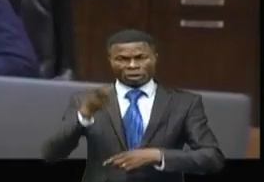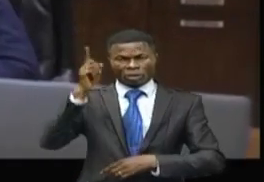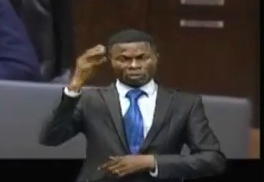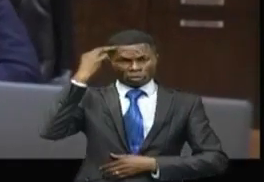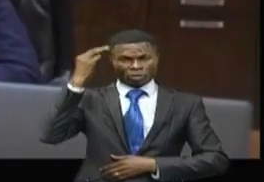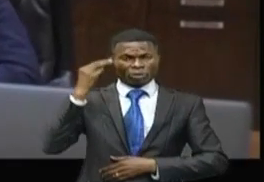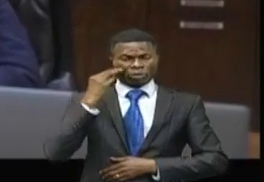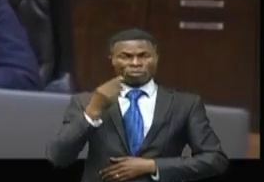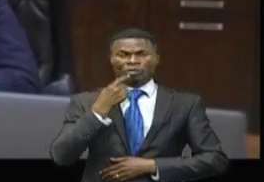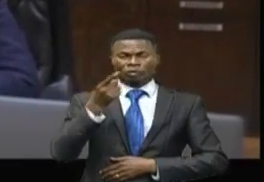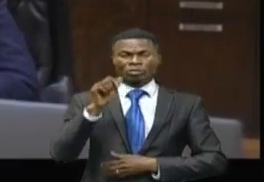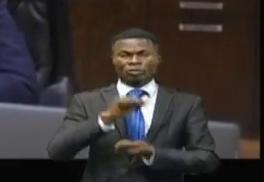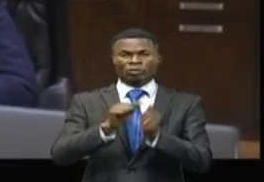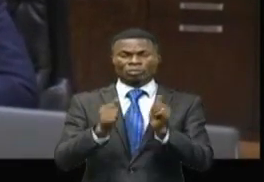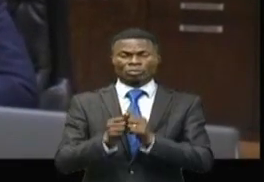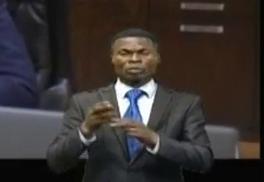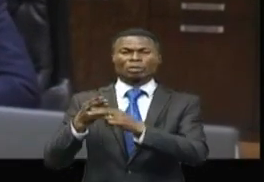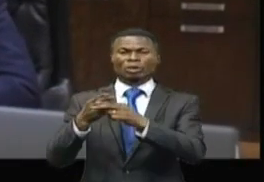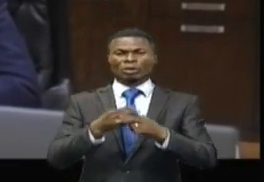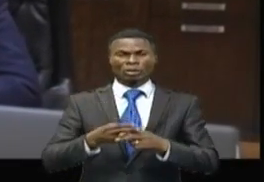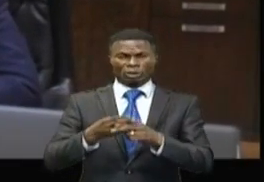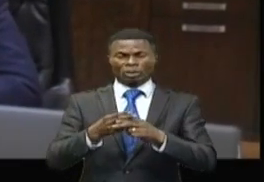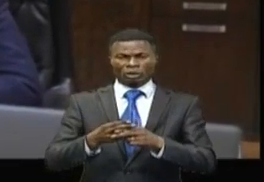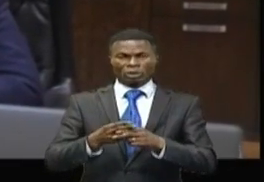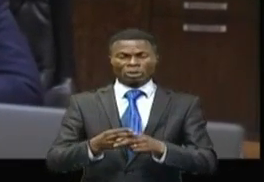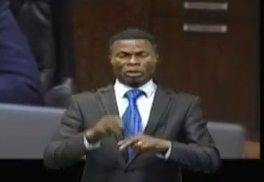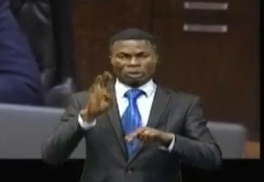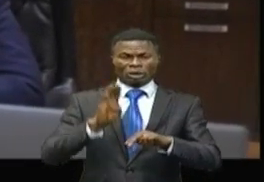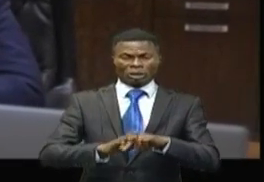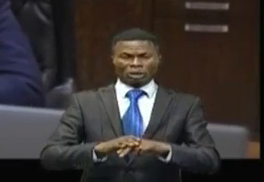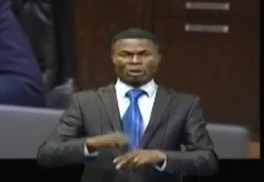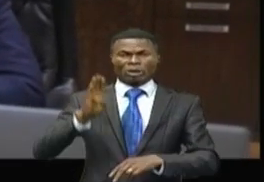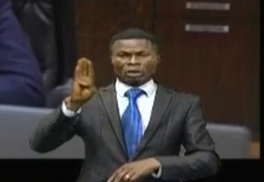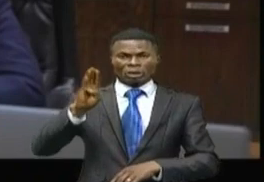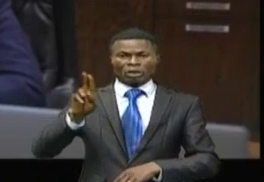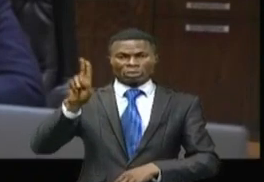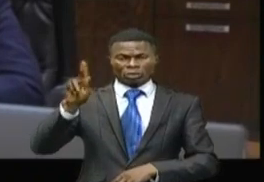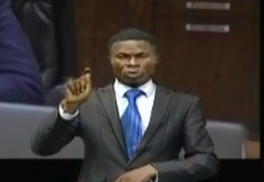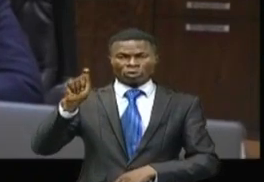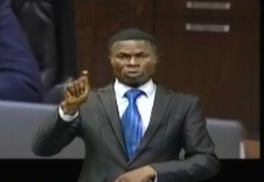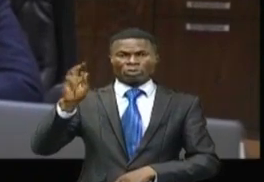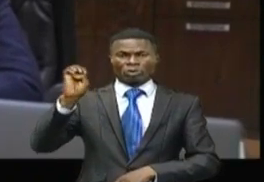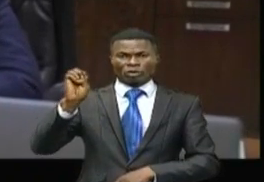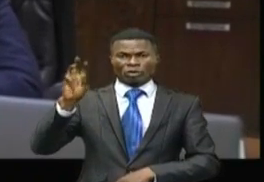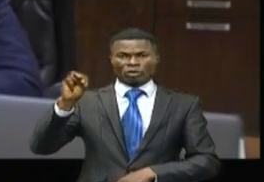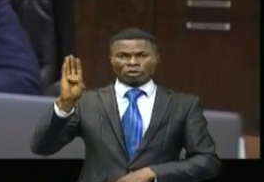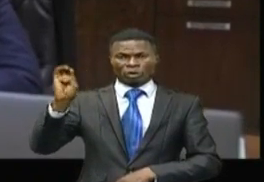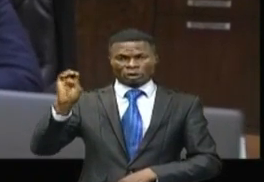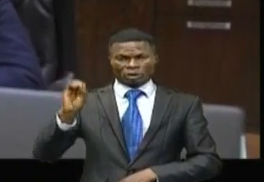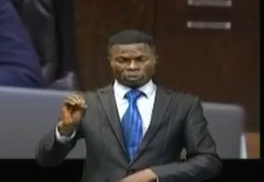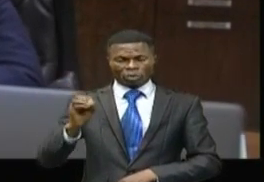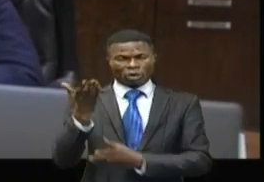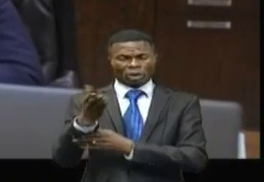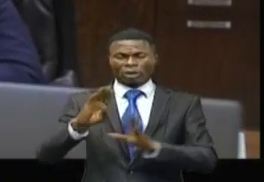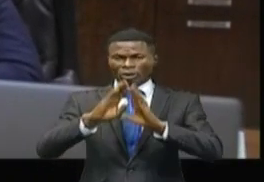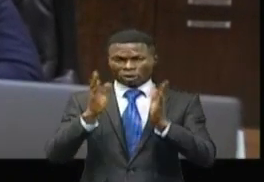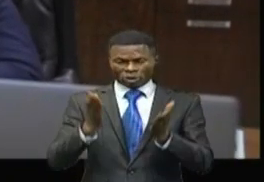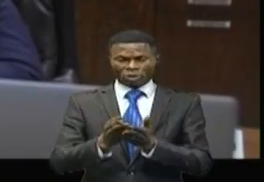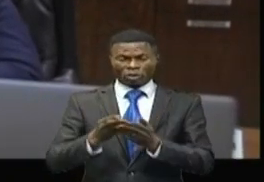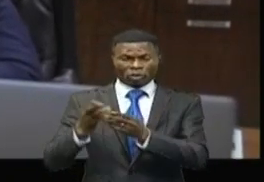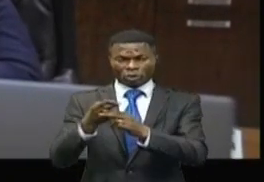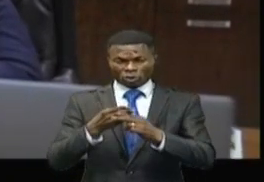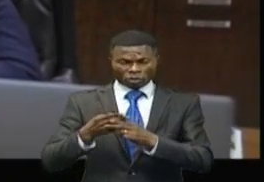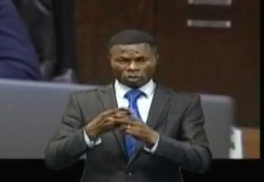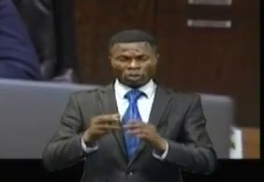sujet de la situation sécuritaire qui a prévalu aujourd'hui à butembo a rappelé la nécessité pour tous les veiller au maintien